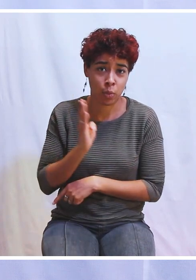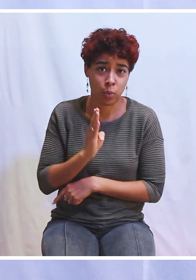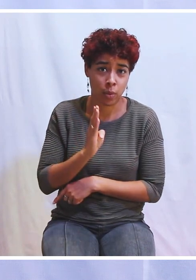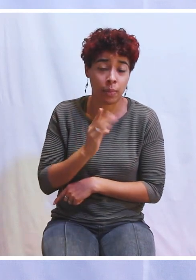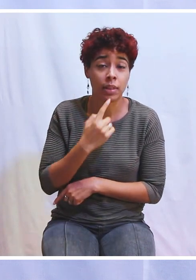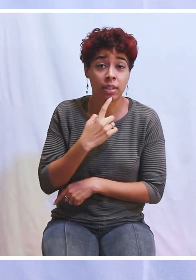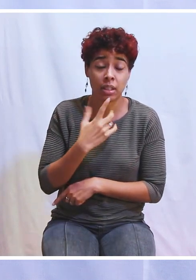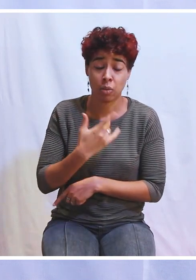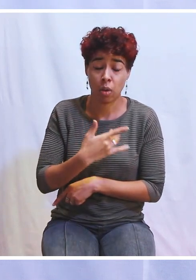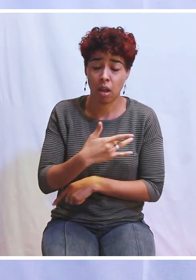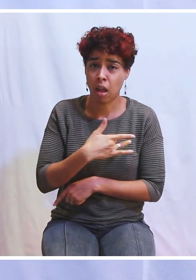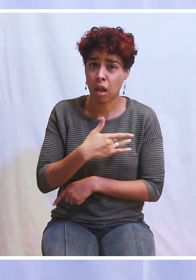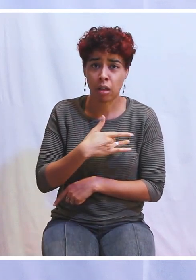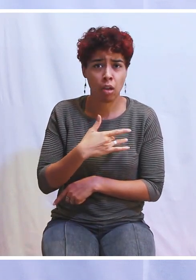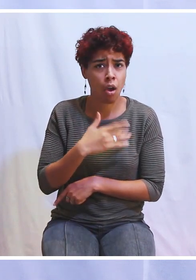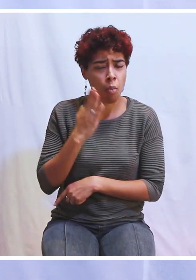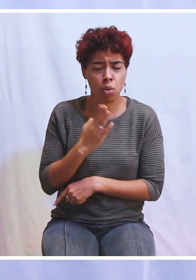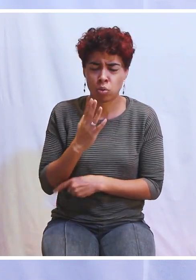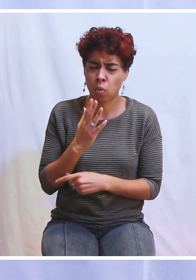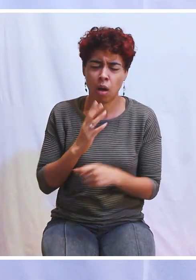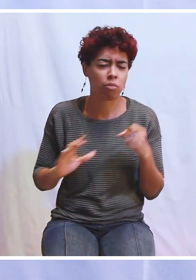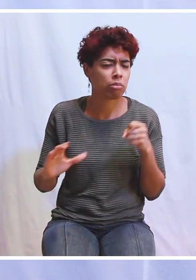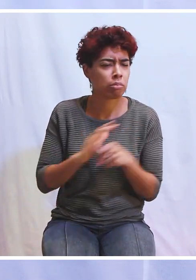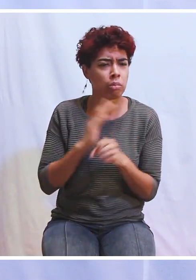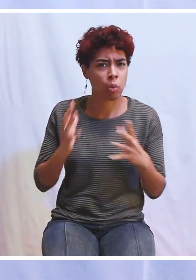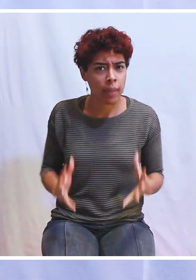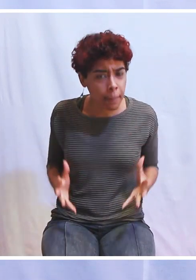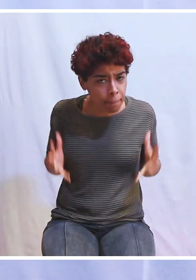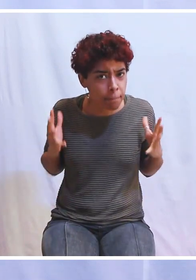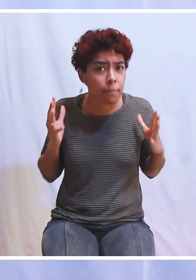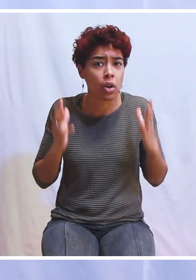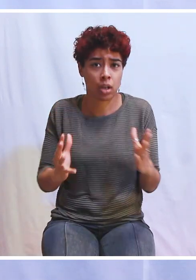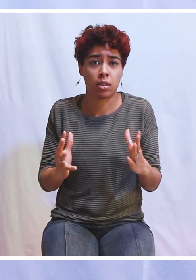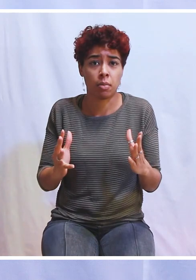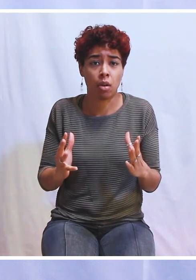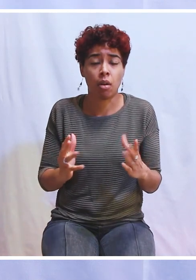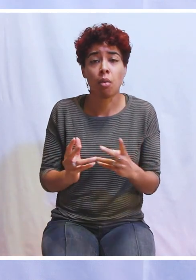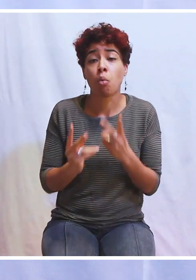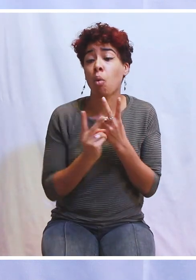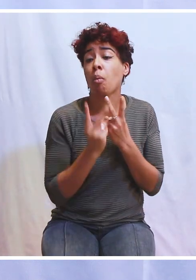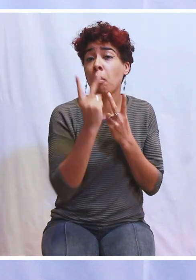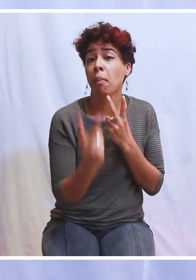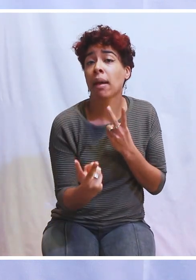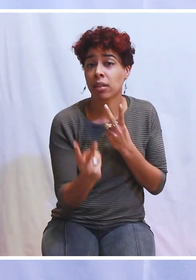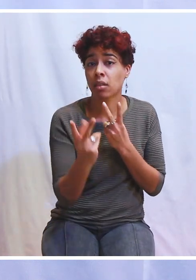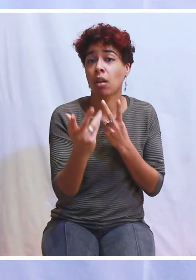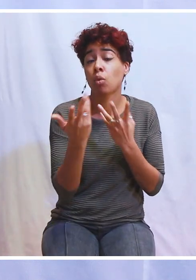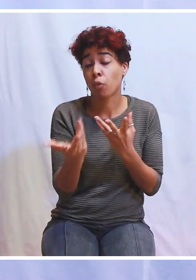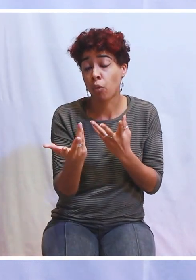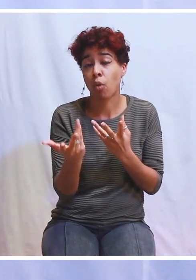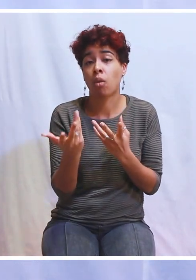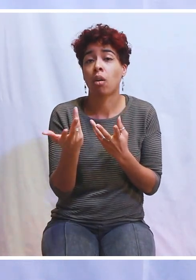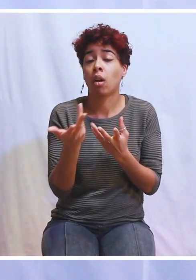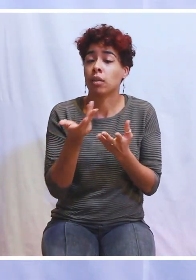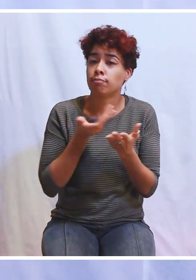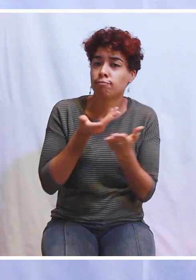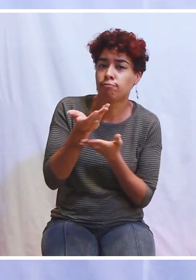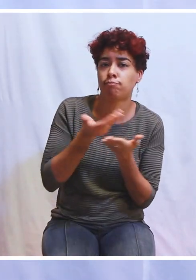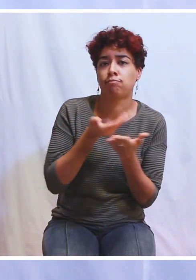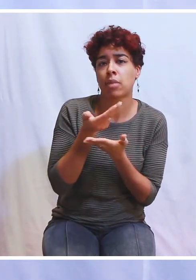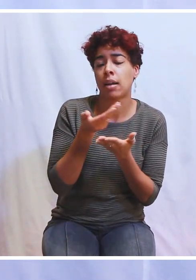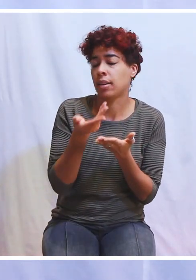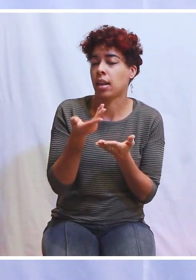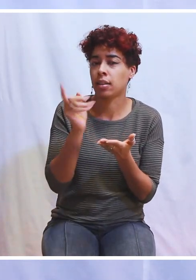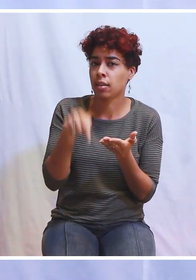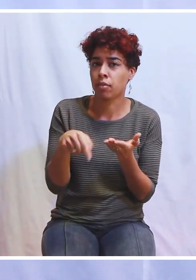qui est prêt, à s'engager totalement envers le bien de celui vers qui ou avec qui, on est en train de traiter,